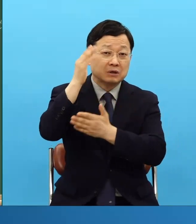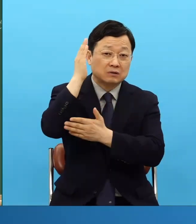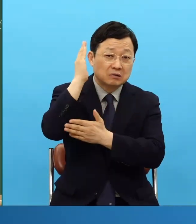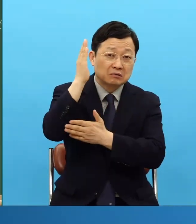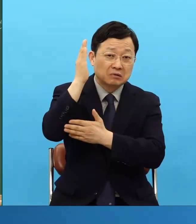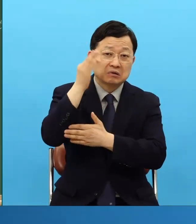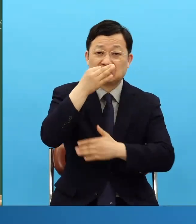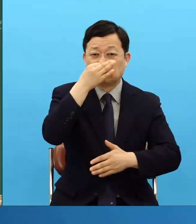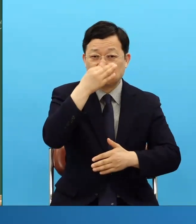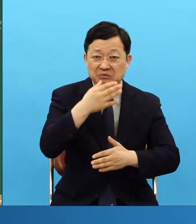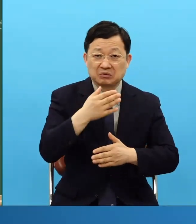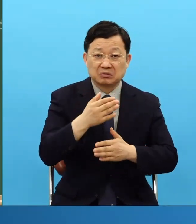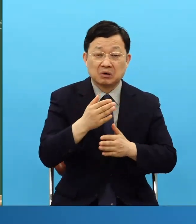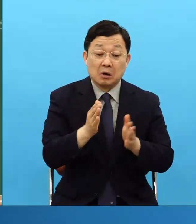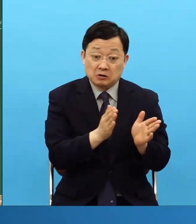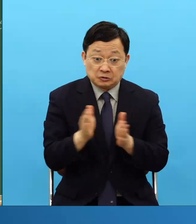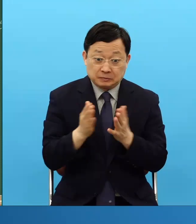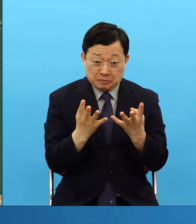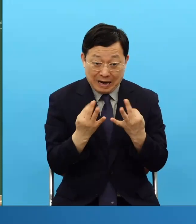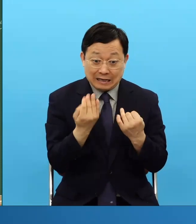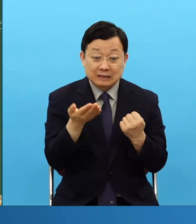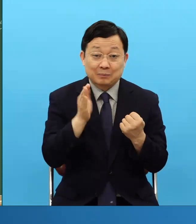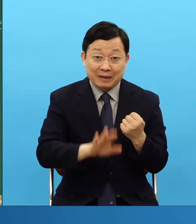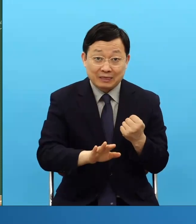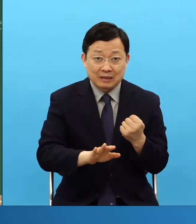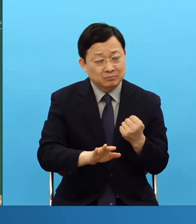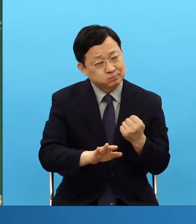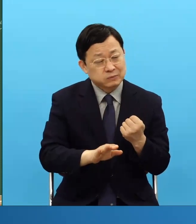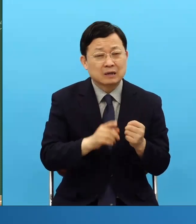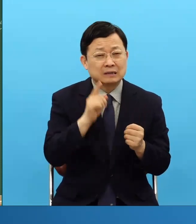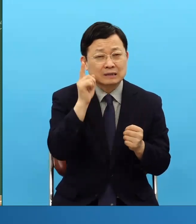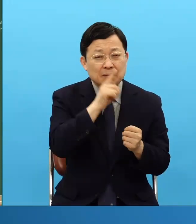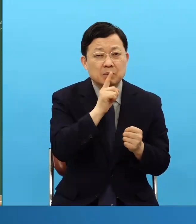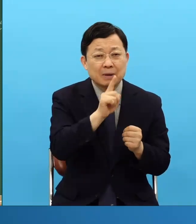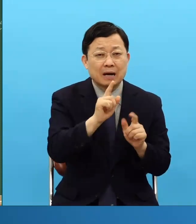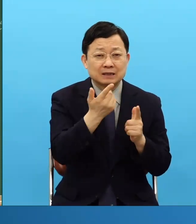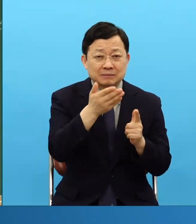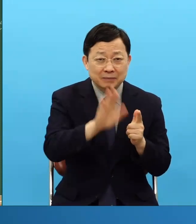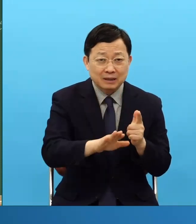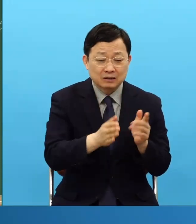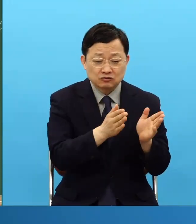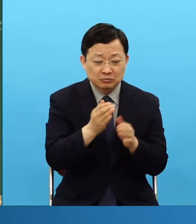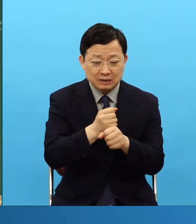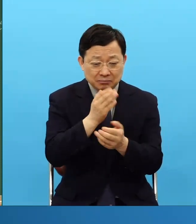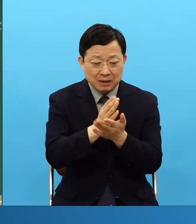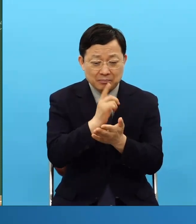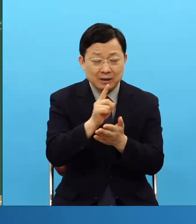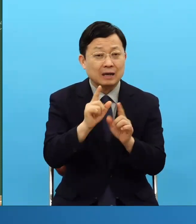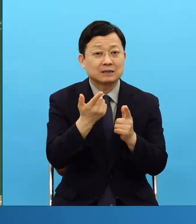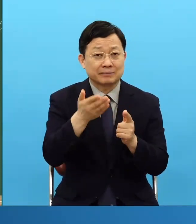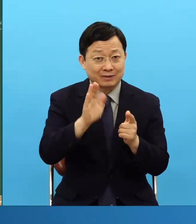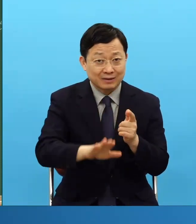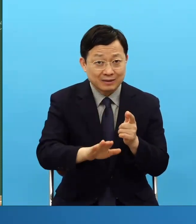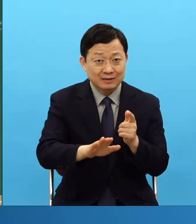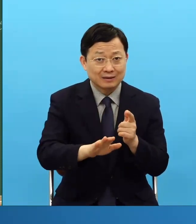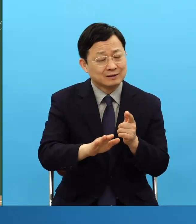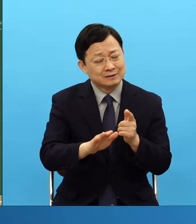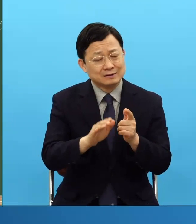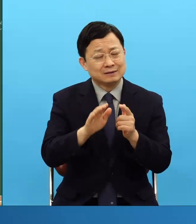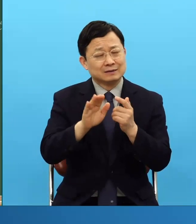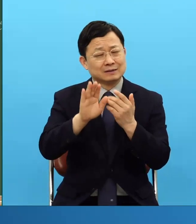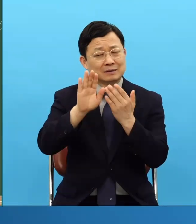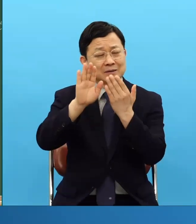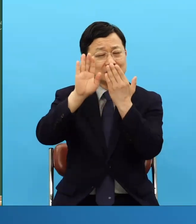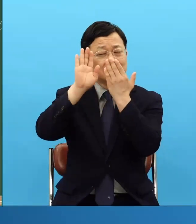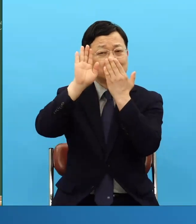그 will be 목사님들 that way. 준비를 많이 해가지고 이렇게 하는데 나쁜 말은 아닌데 준비하지 말란 말은 아니지만은 뭐가 안 보일